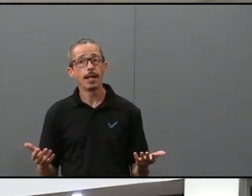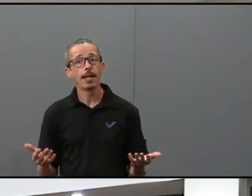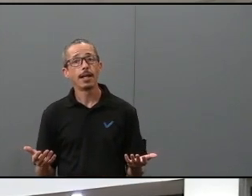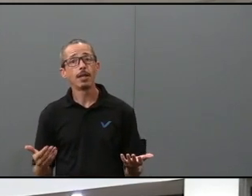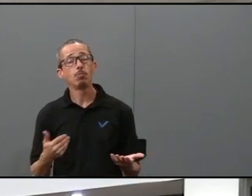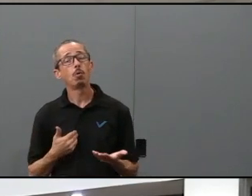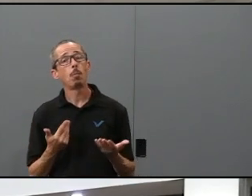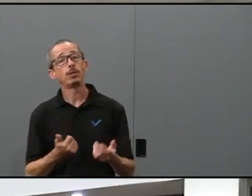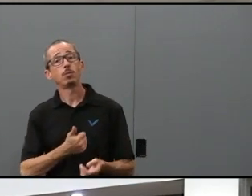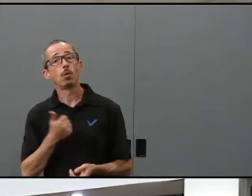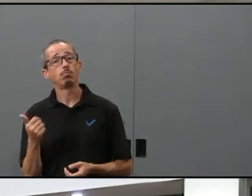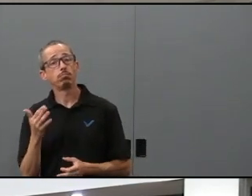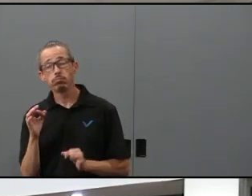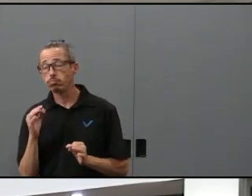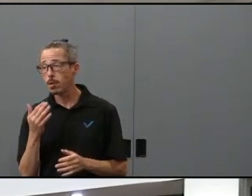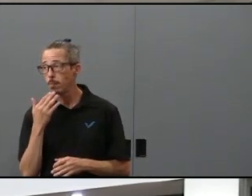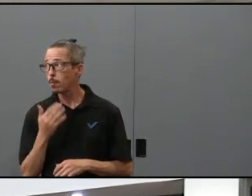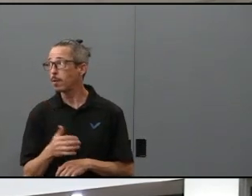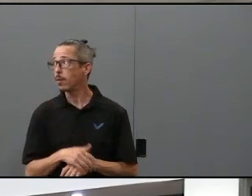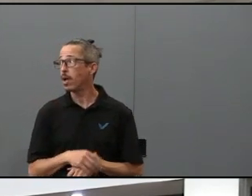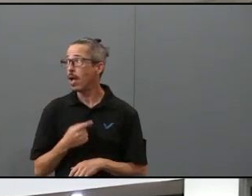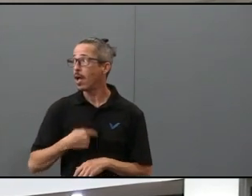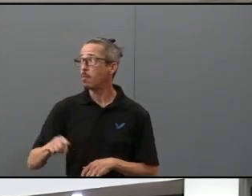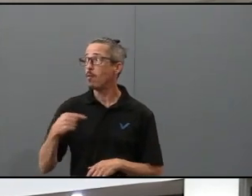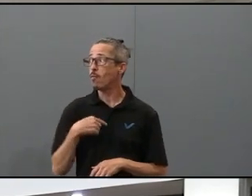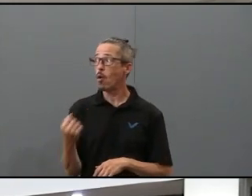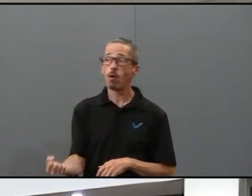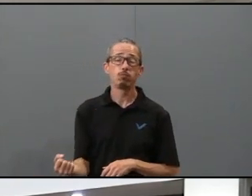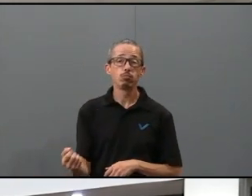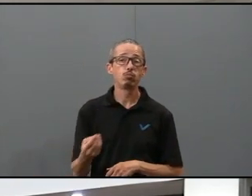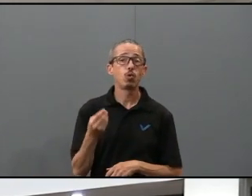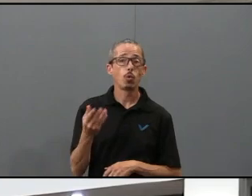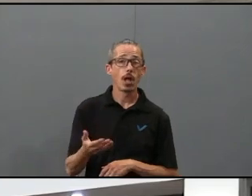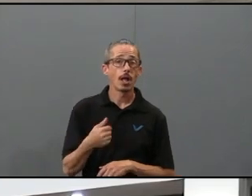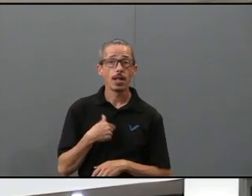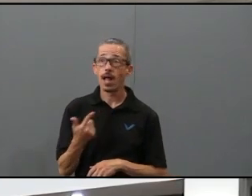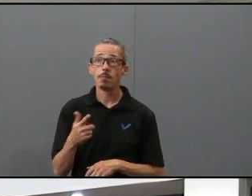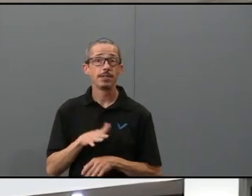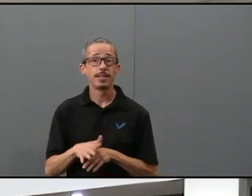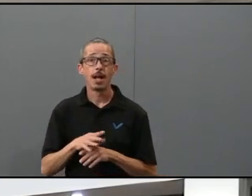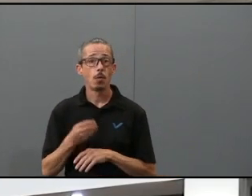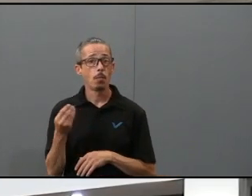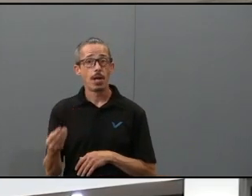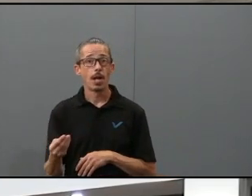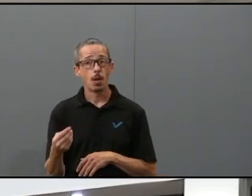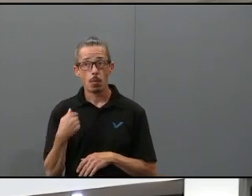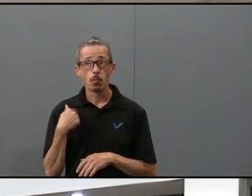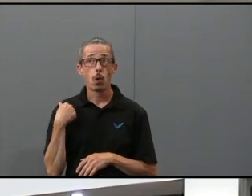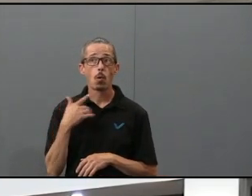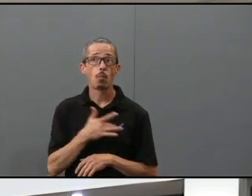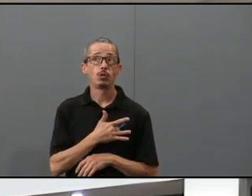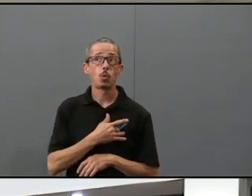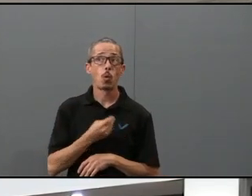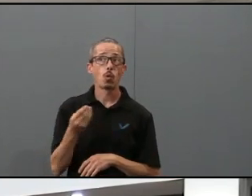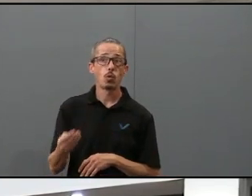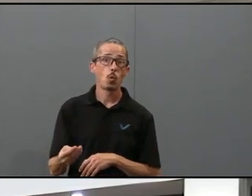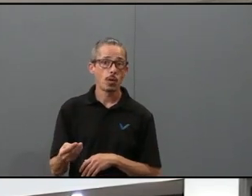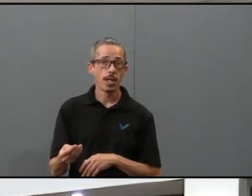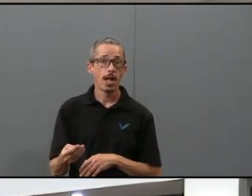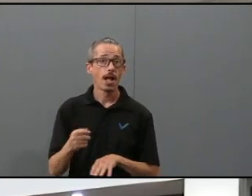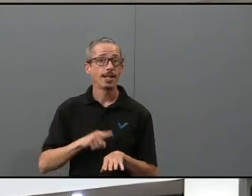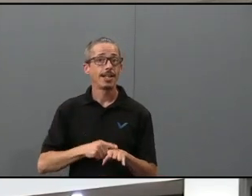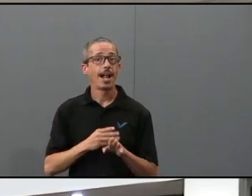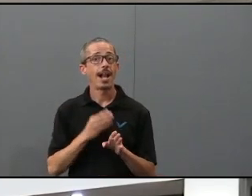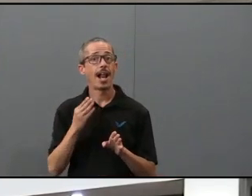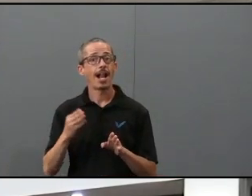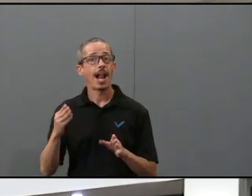venir ça serait vraiment bien moi c'est sûr que je vais y être je ne pourrais pas donner de sens parce que j'en ai donné au mois de juin et qu' a quand même un délai